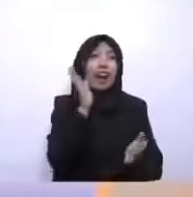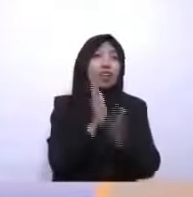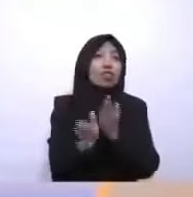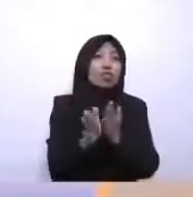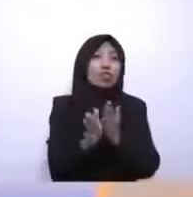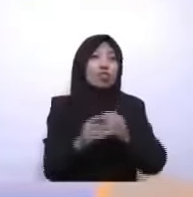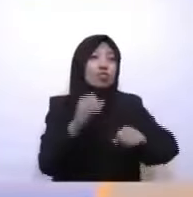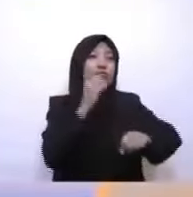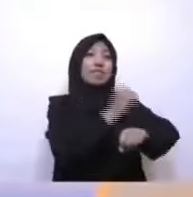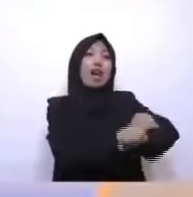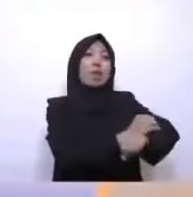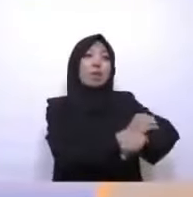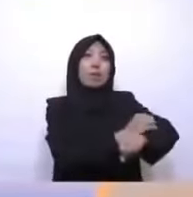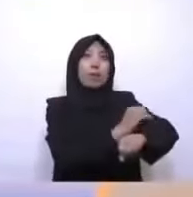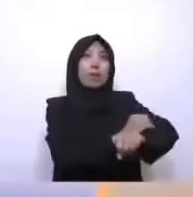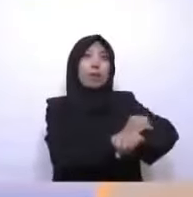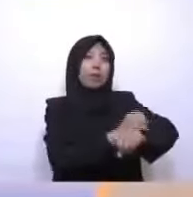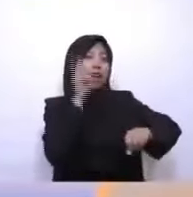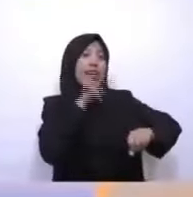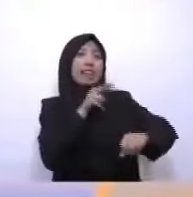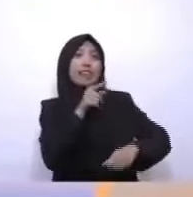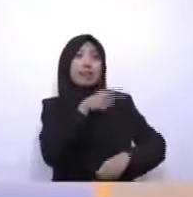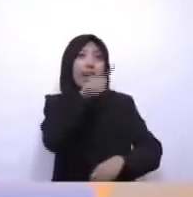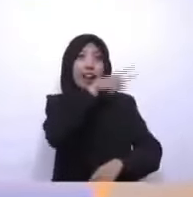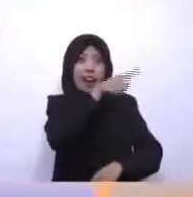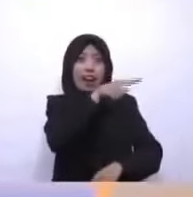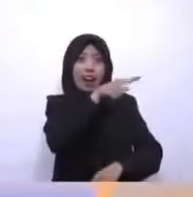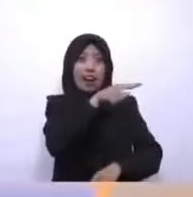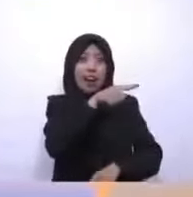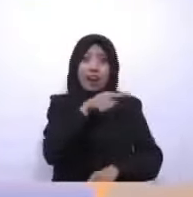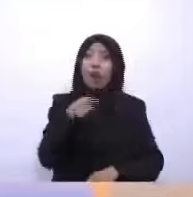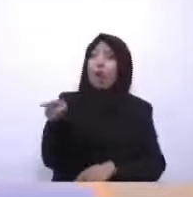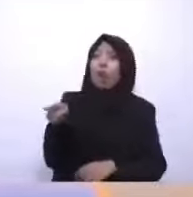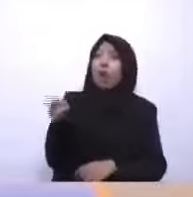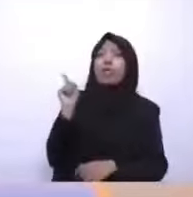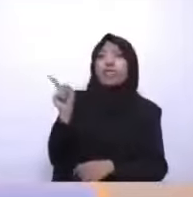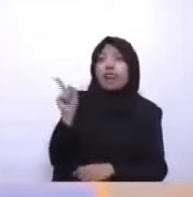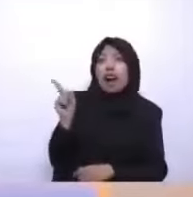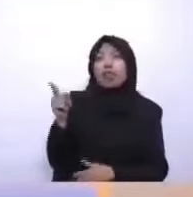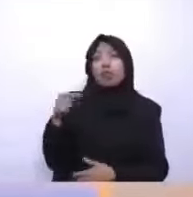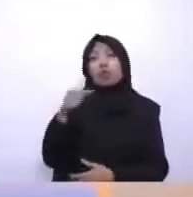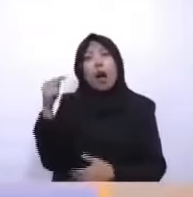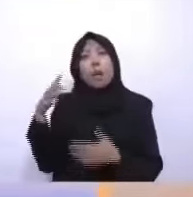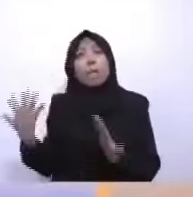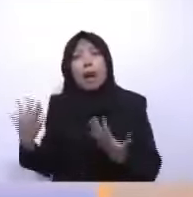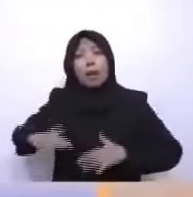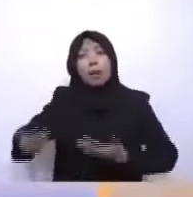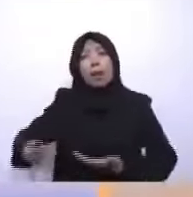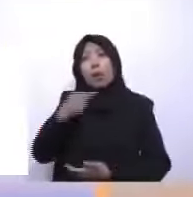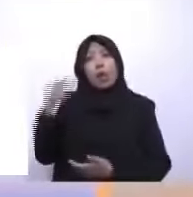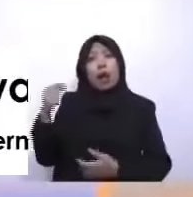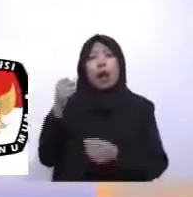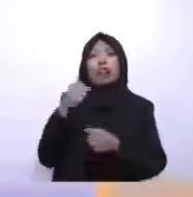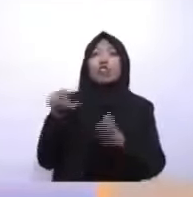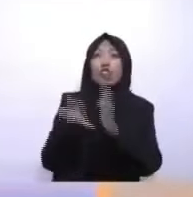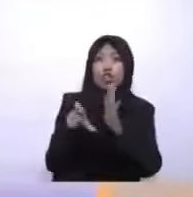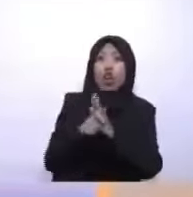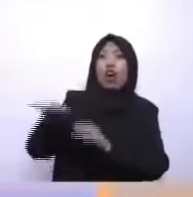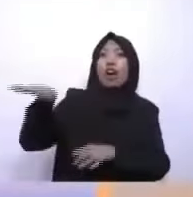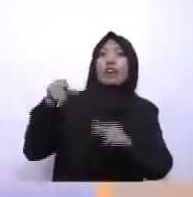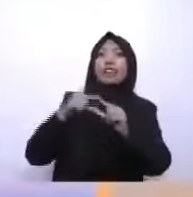dengan jam tangan untuk pendeteksi mereka yang hamil ini kekurangan apa, zat besi langsung dari Dinas Kesehatan,